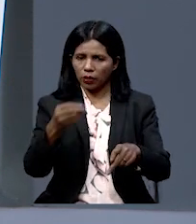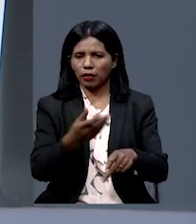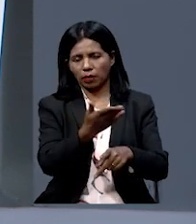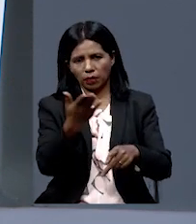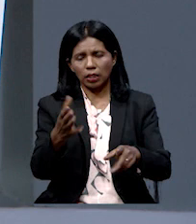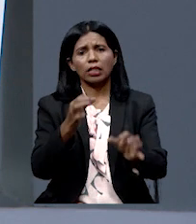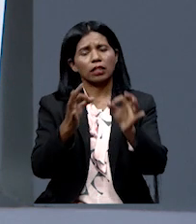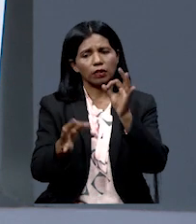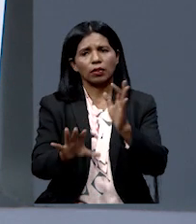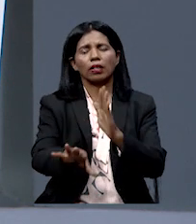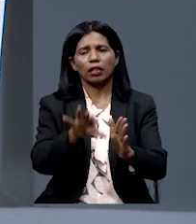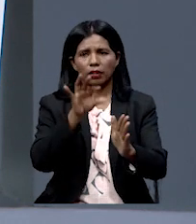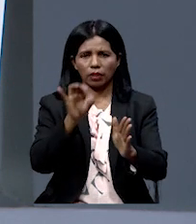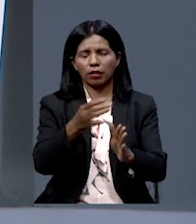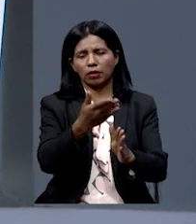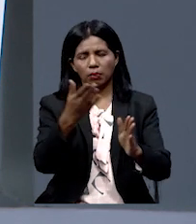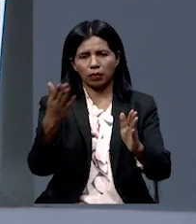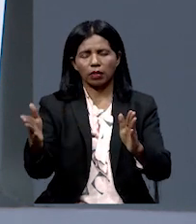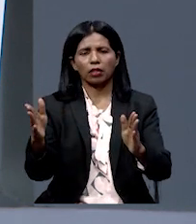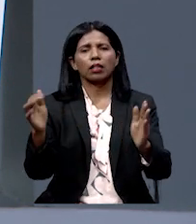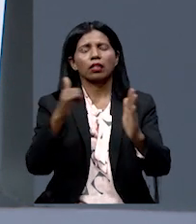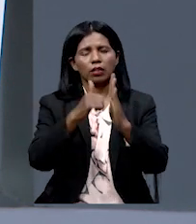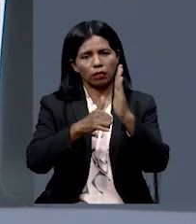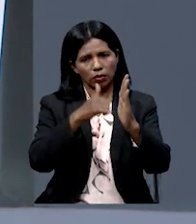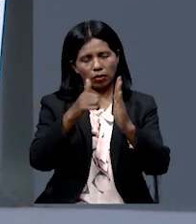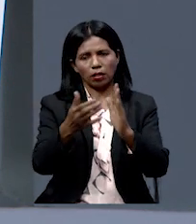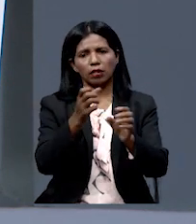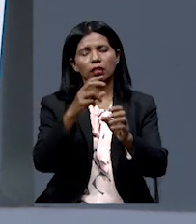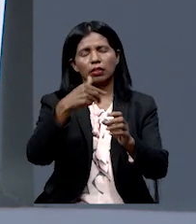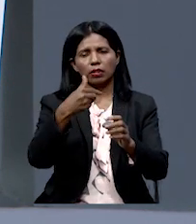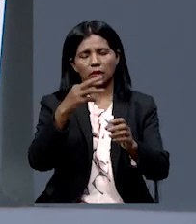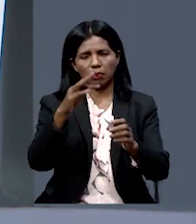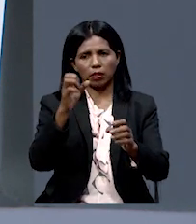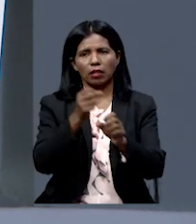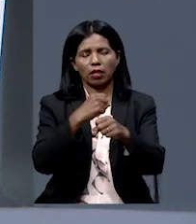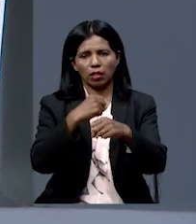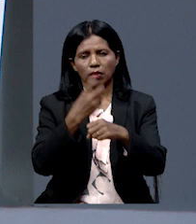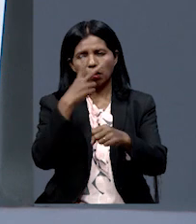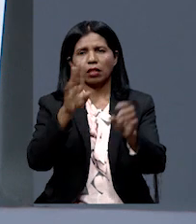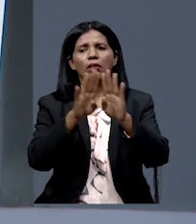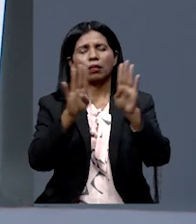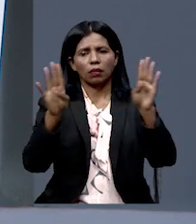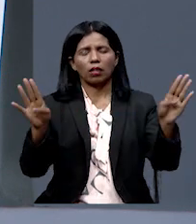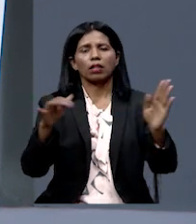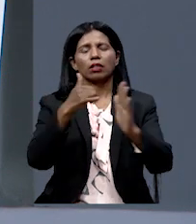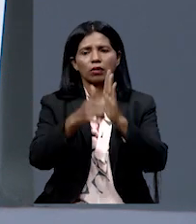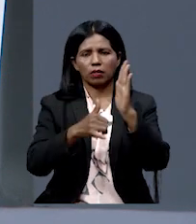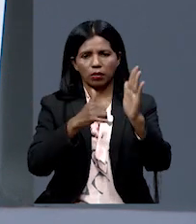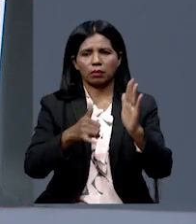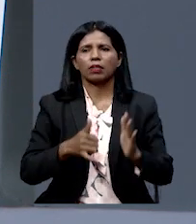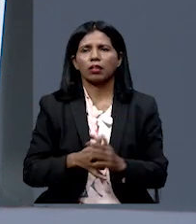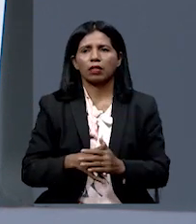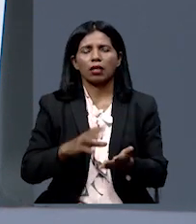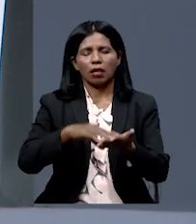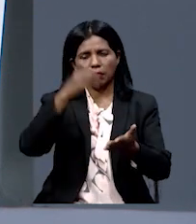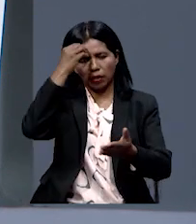karik hetan ona ita botnya kanal, bangira sira halo hela, sira surf hela, kalau ke hela YouTube. Ka aprende